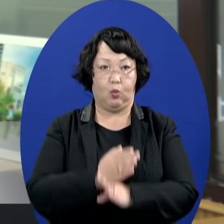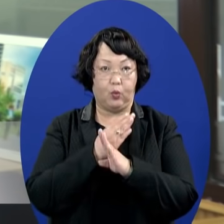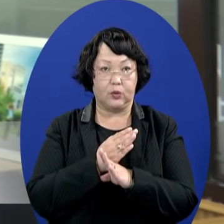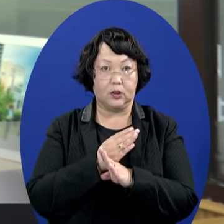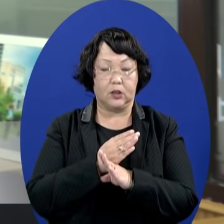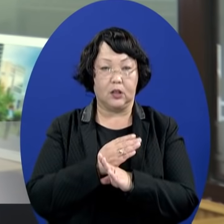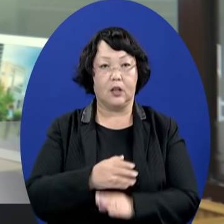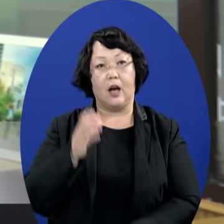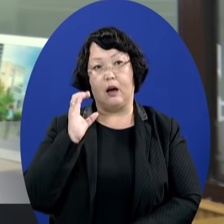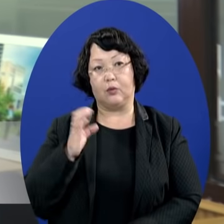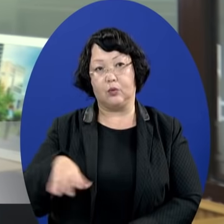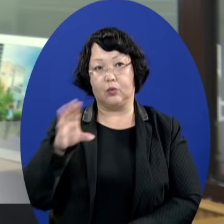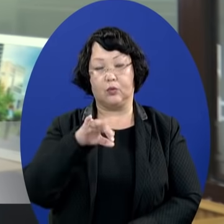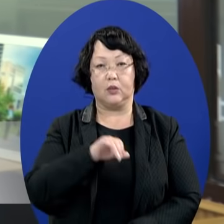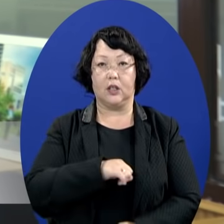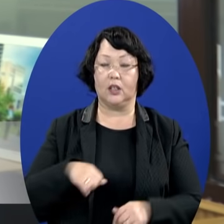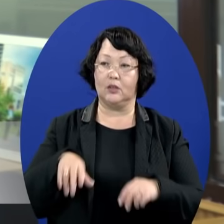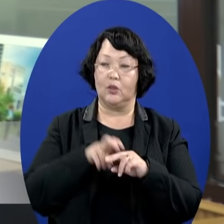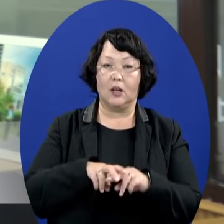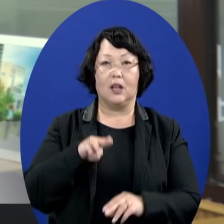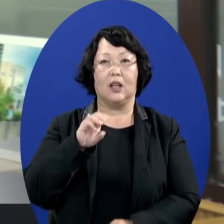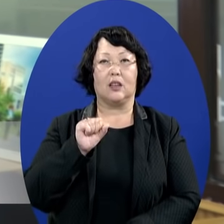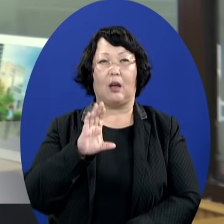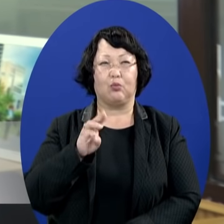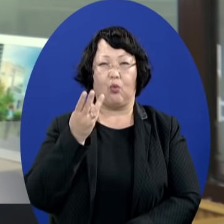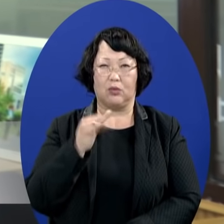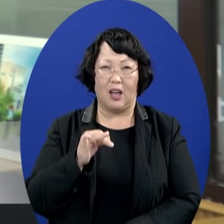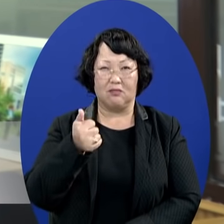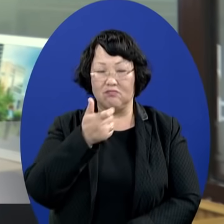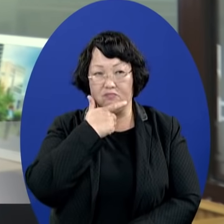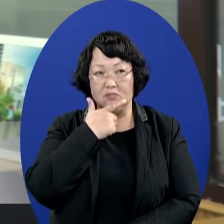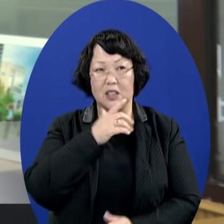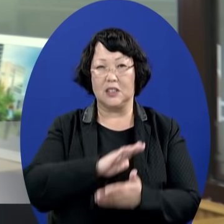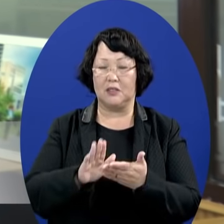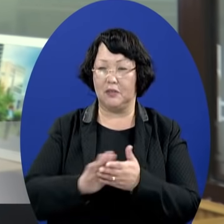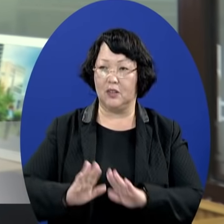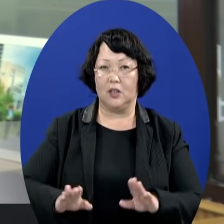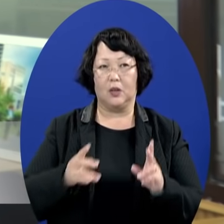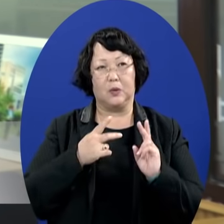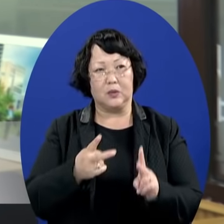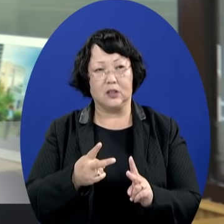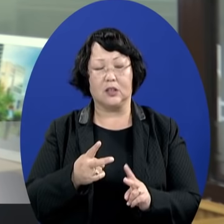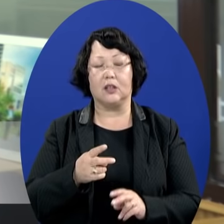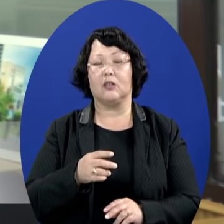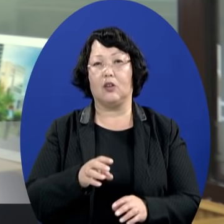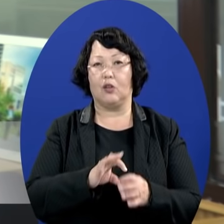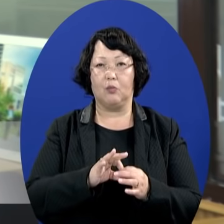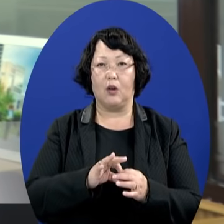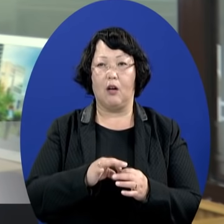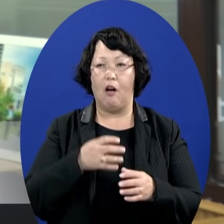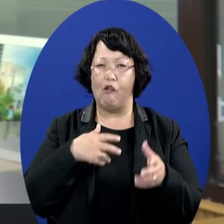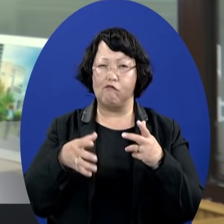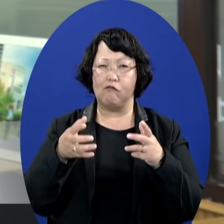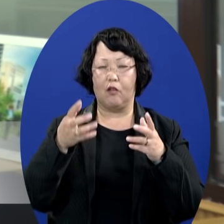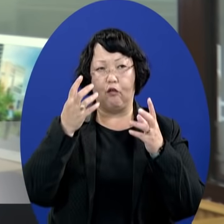үйлчлэгэнд явхад иргэдийн тав тухыг хангах одоо ариун цэвэр үйлчлэгийг талаасаа болвол одоо үнэхээр хоцрогдсон